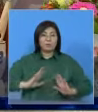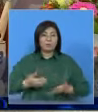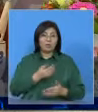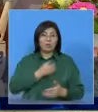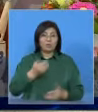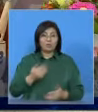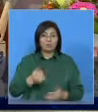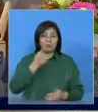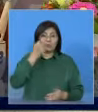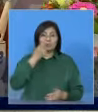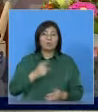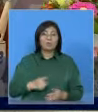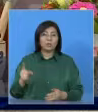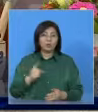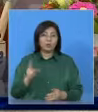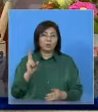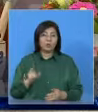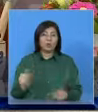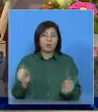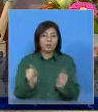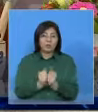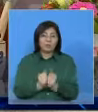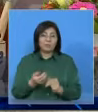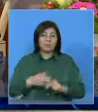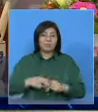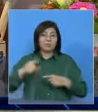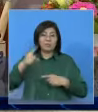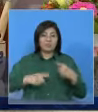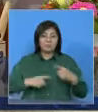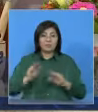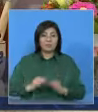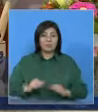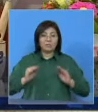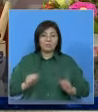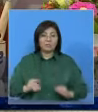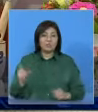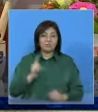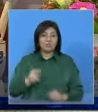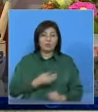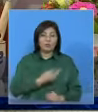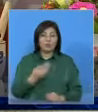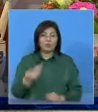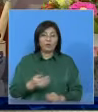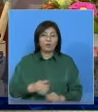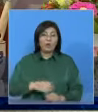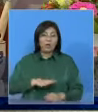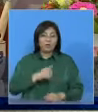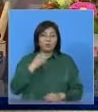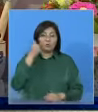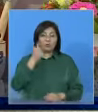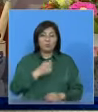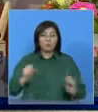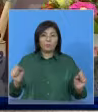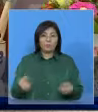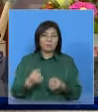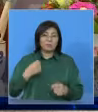очень поблагодарить тех, кто находится рядом с нами. Это наши близкие, родные, дети, за то, что вы годами поддерживаете